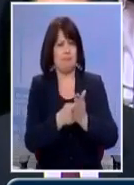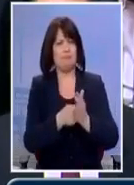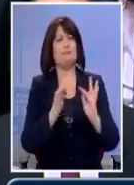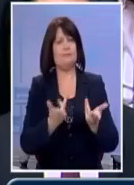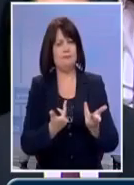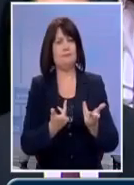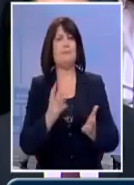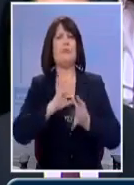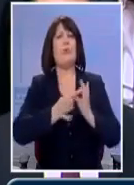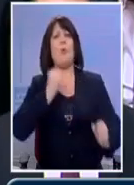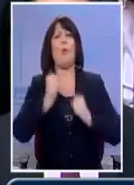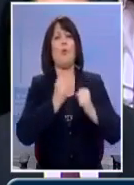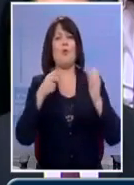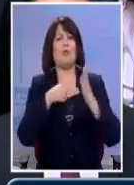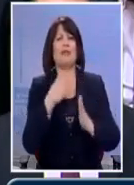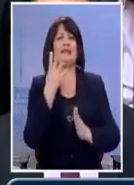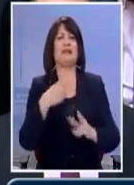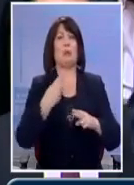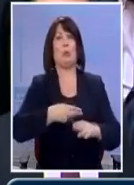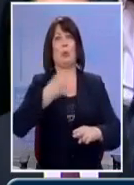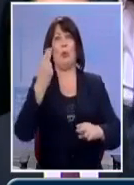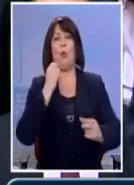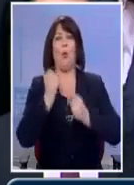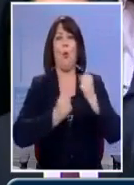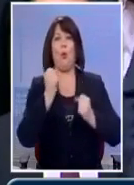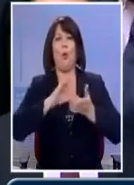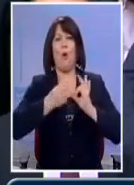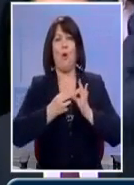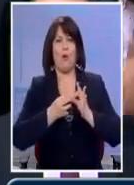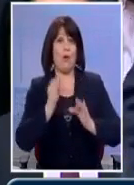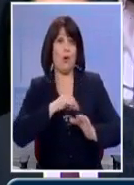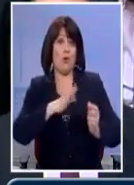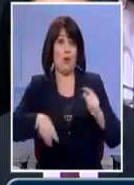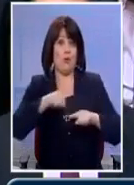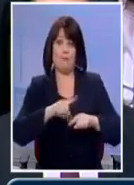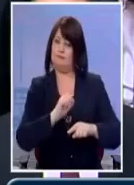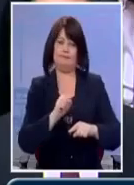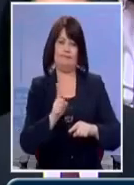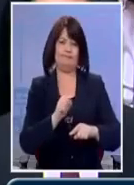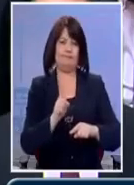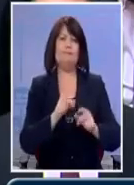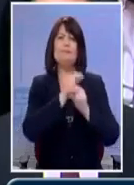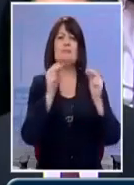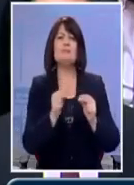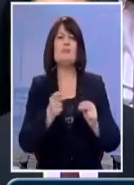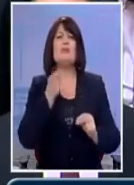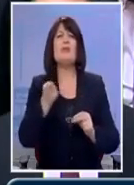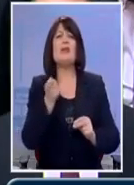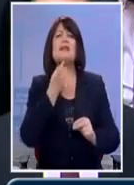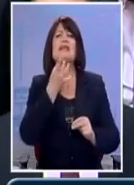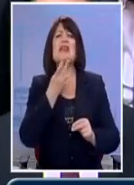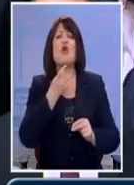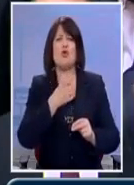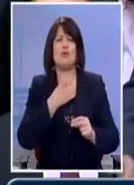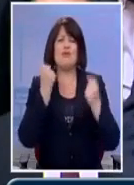περίφημους Olympic Games του 2004, δεν πήγαν επωφελία του ελληνικού λαού. Επομένως, το χρέος είναι επαχθές.